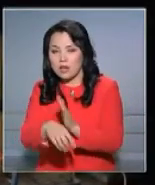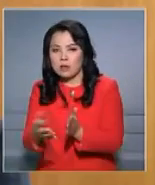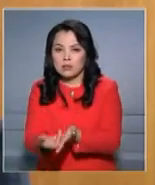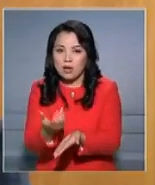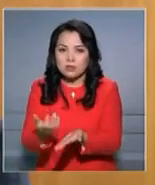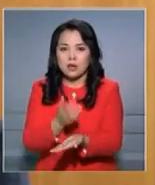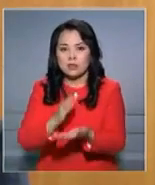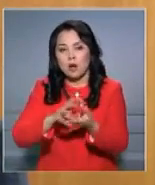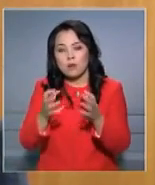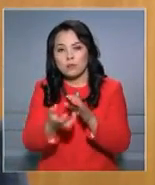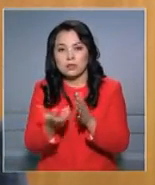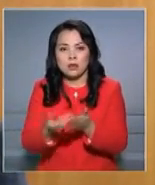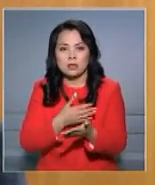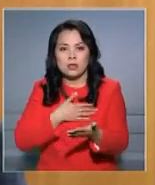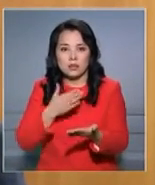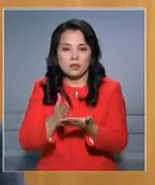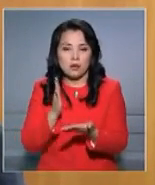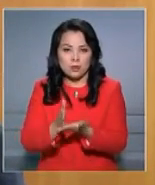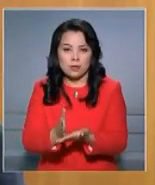келеді. Активный